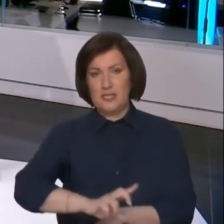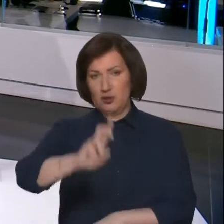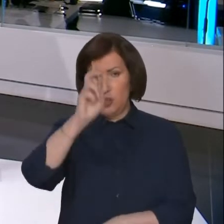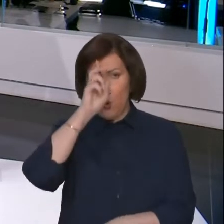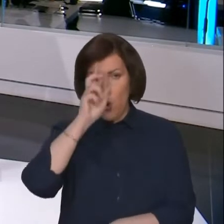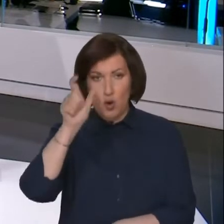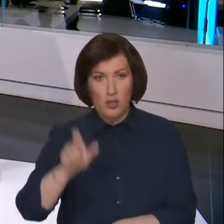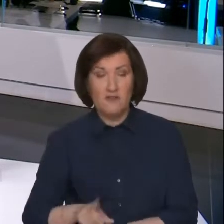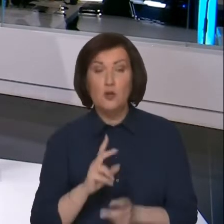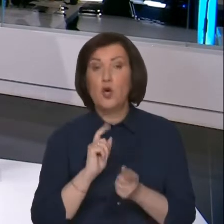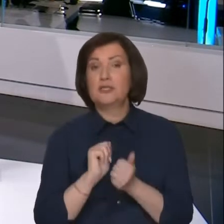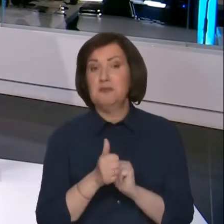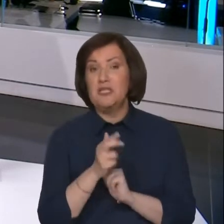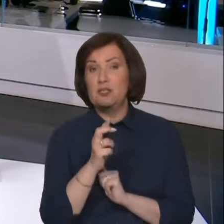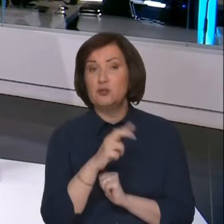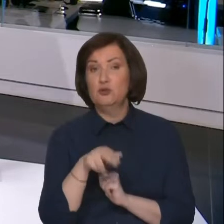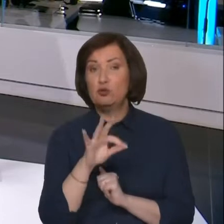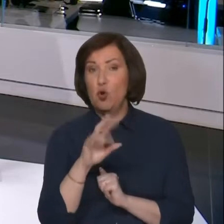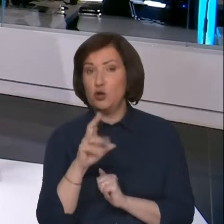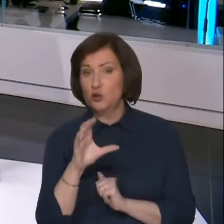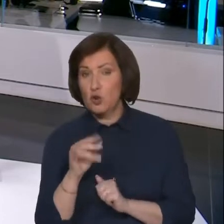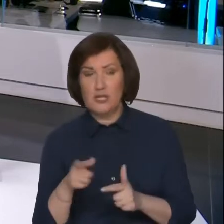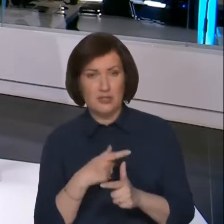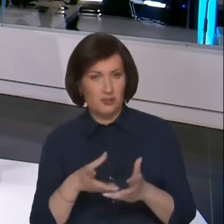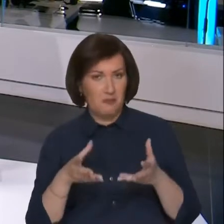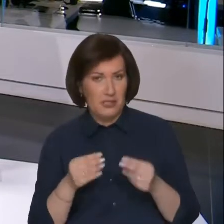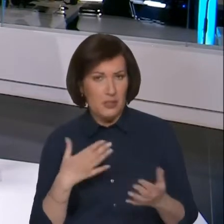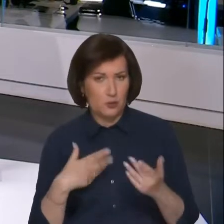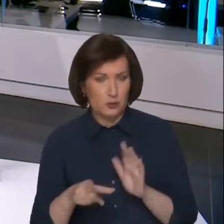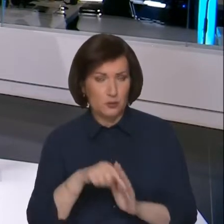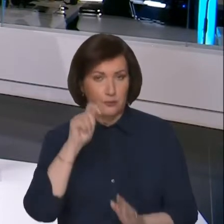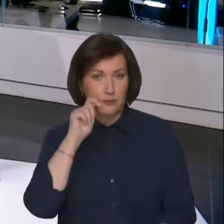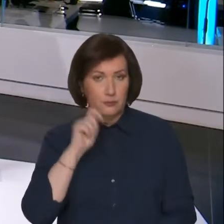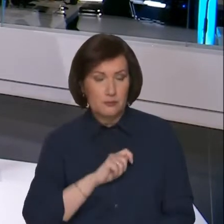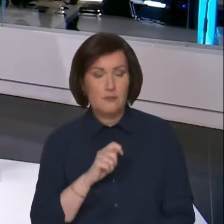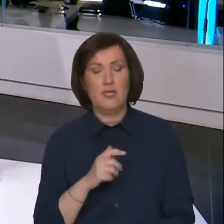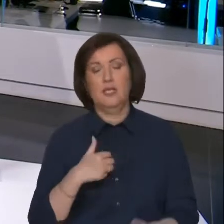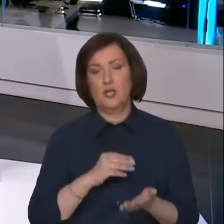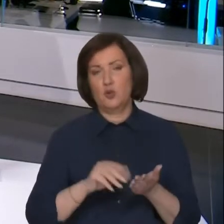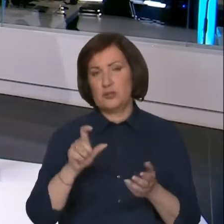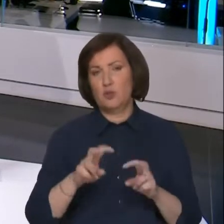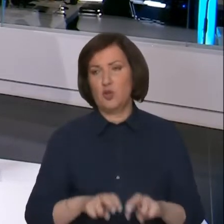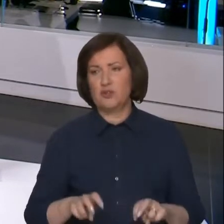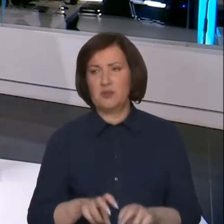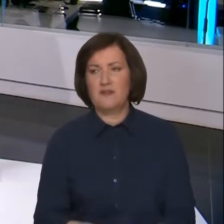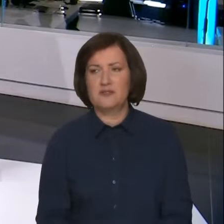королевою. Хто змінить Бориса Джонсона та чи вплине це на стосунки з Україною? Ірина Гуць розбиралася.